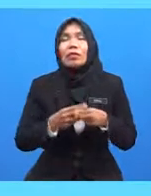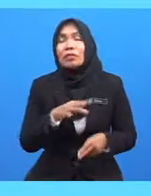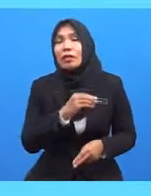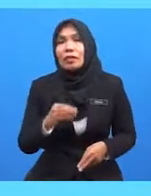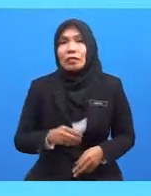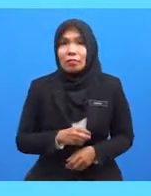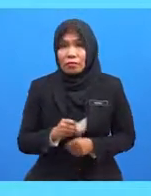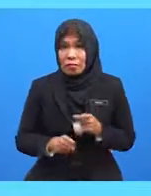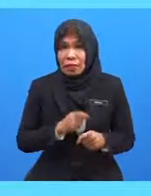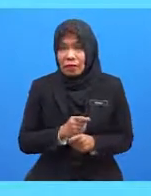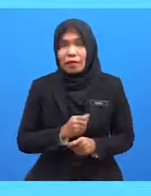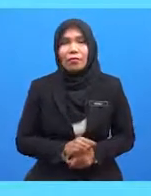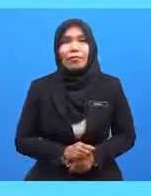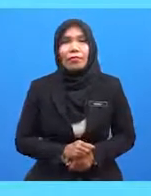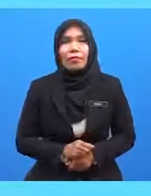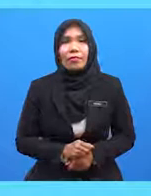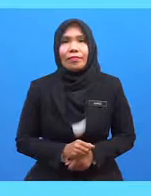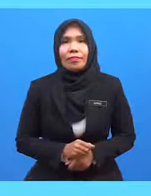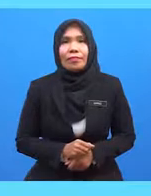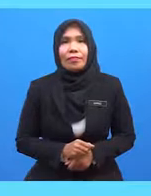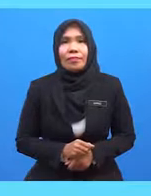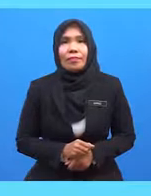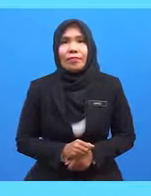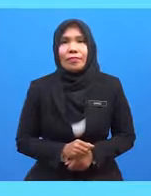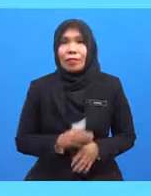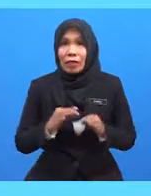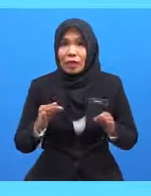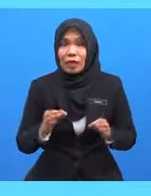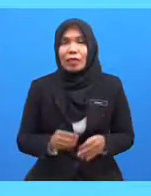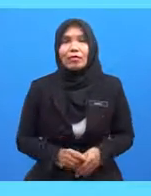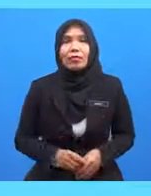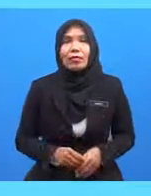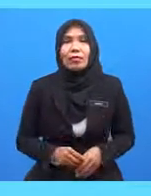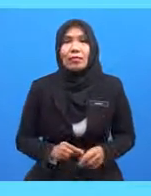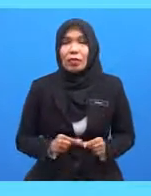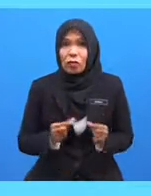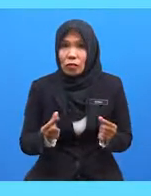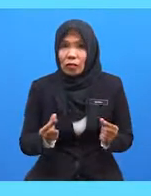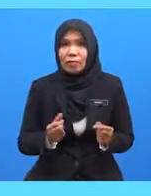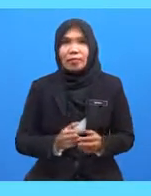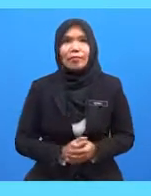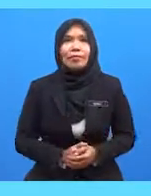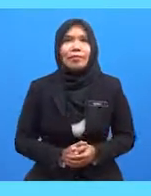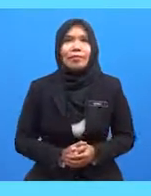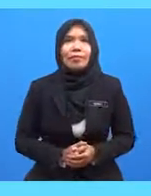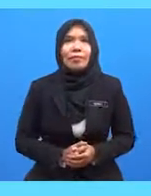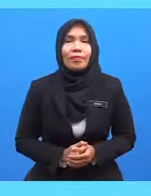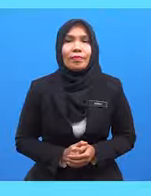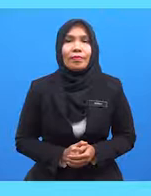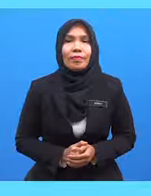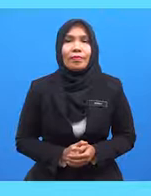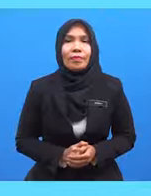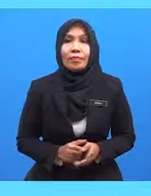Soleh, ayat Al-Quran Surah Al-Ashar ayat 22 hingga 24